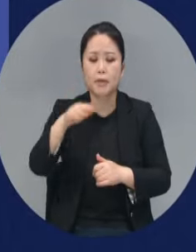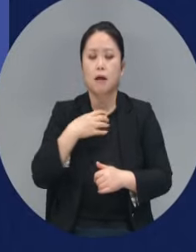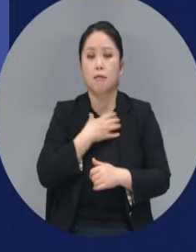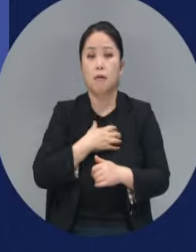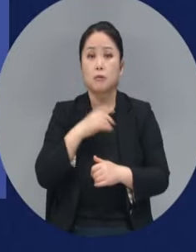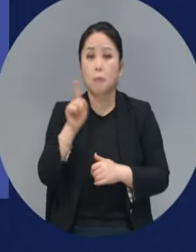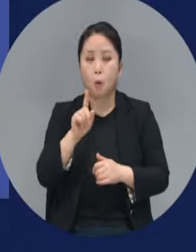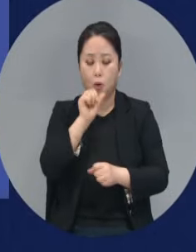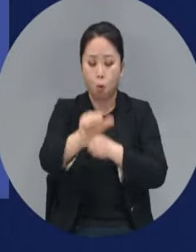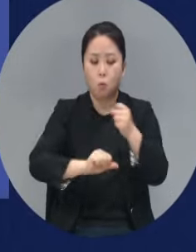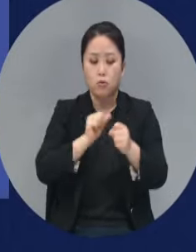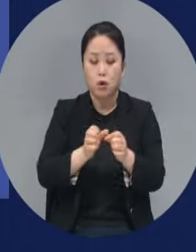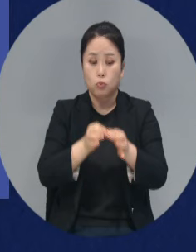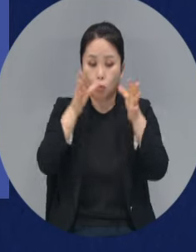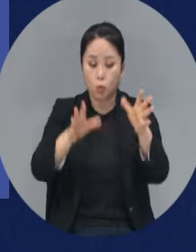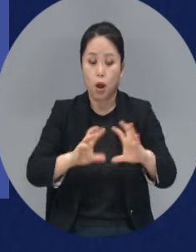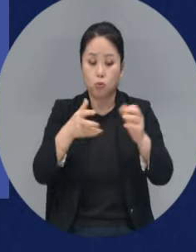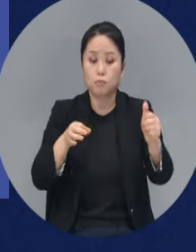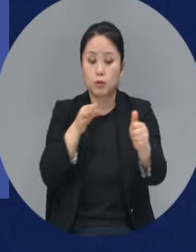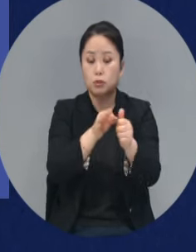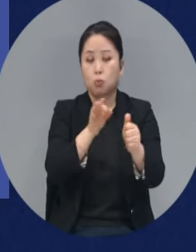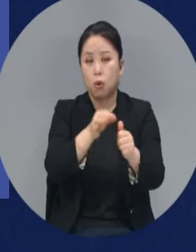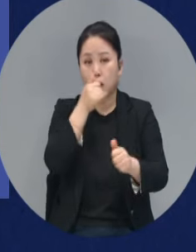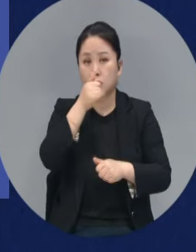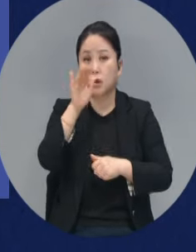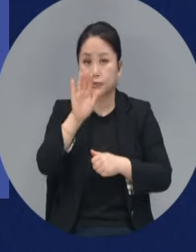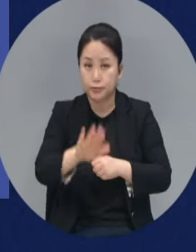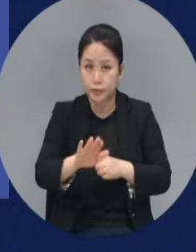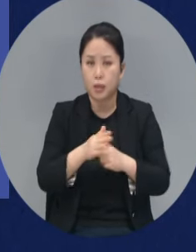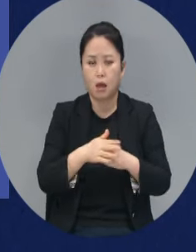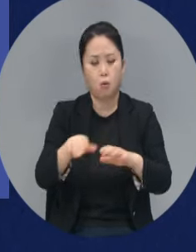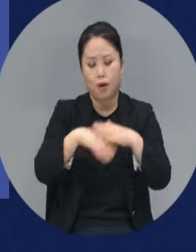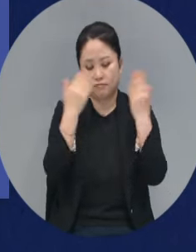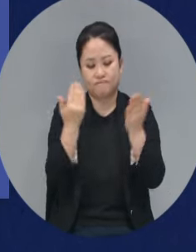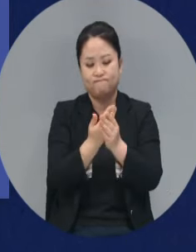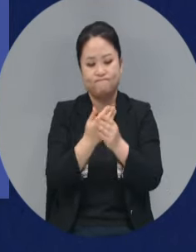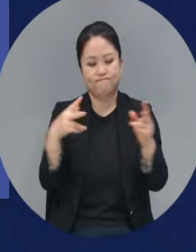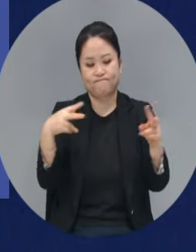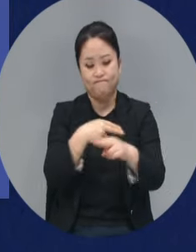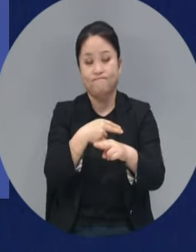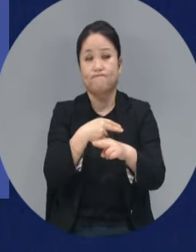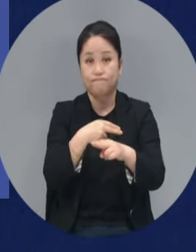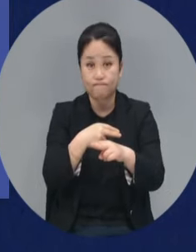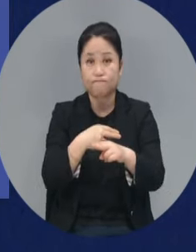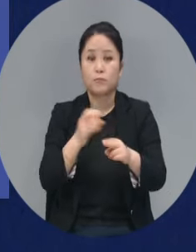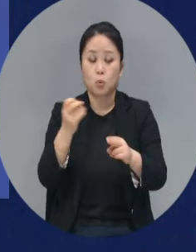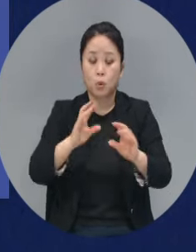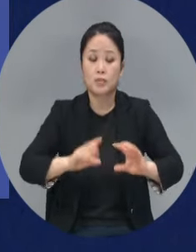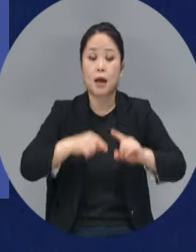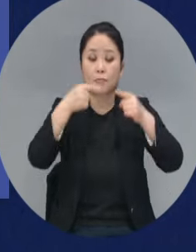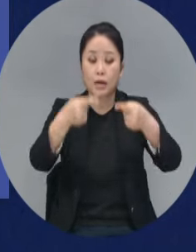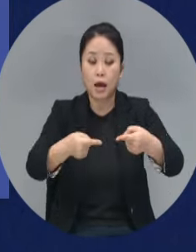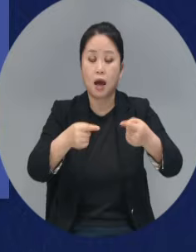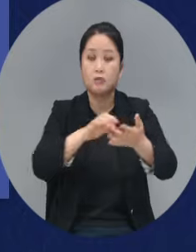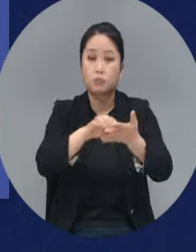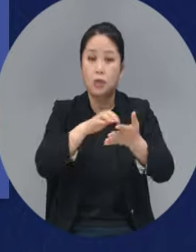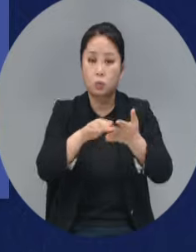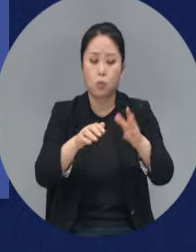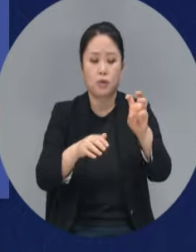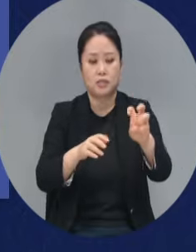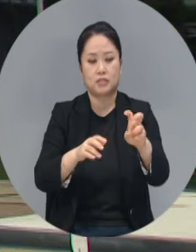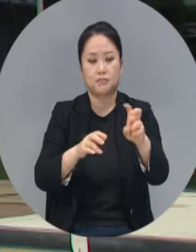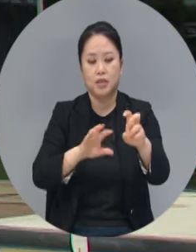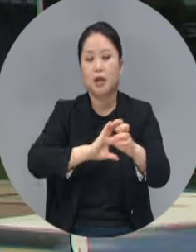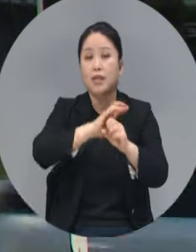지원이 다른 저예산 영화제들과 함께 완전히 끊겼기 때문입니다. 참가 규모도 지난해보다 20개국